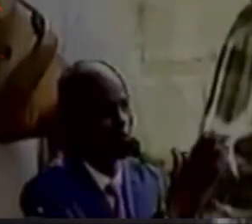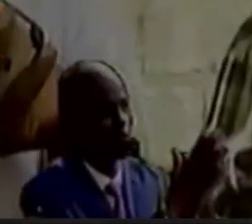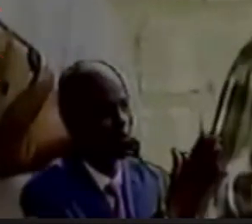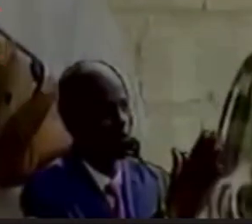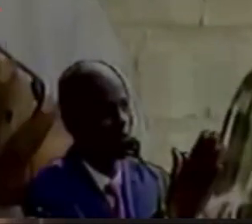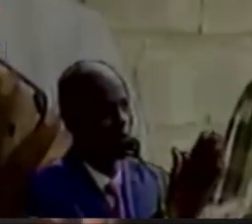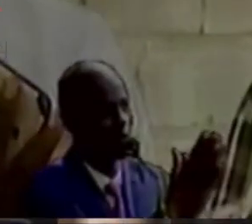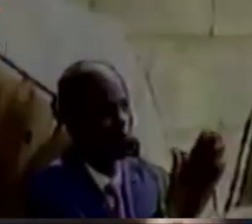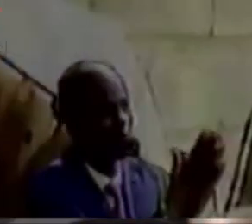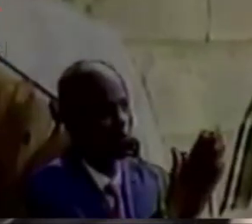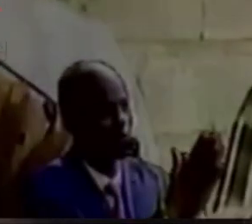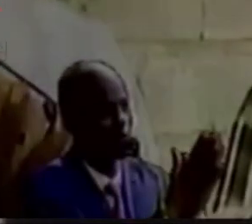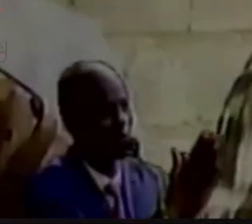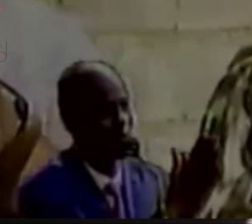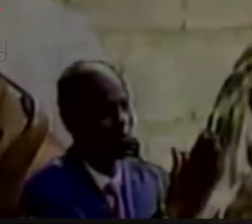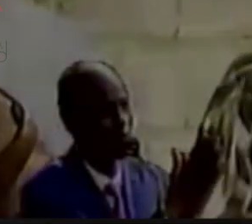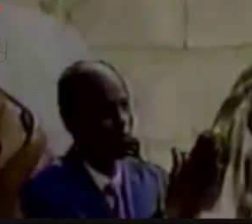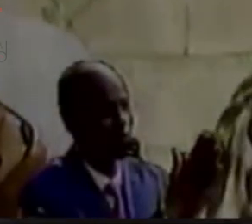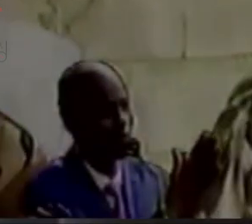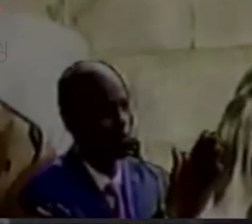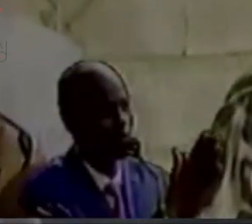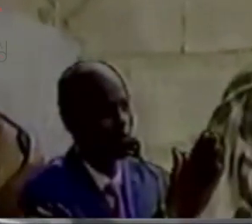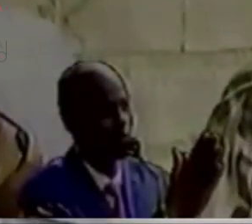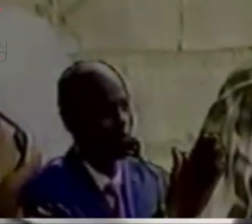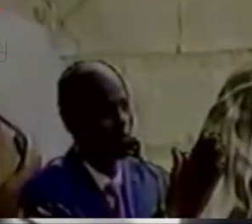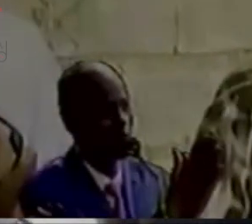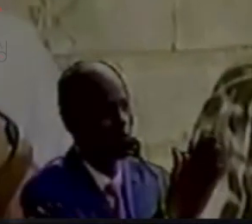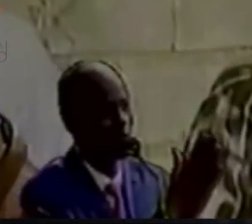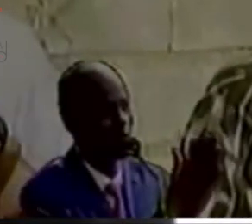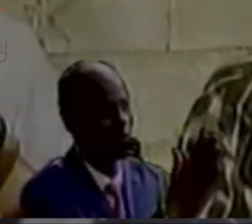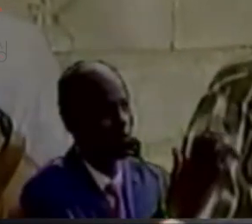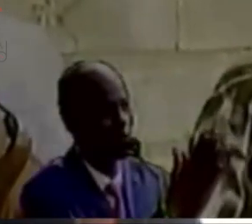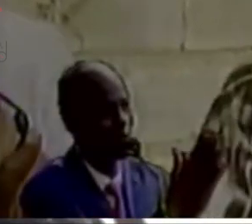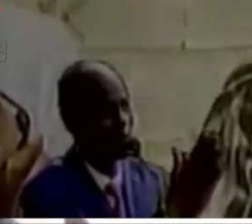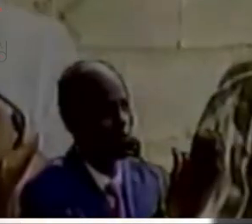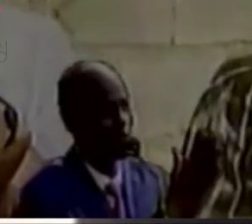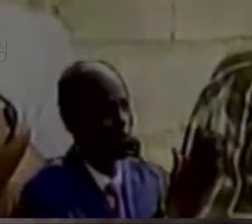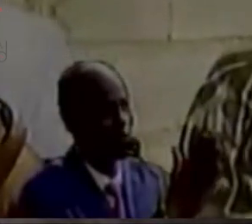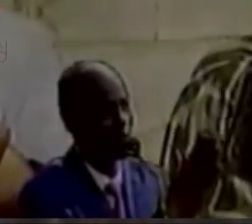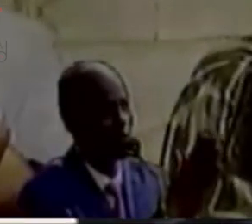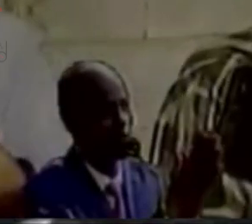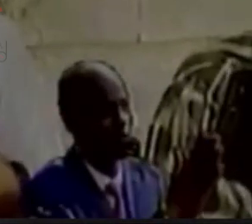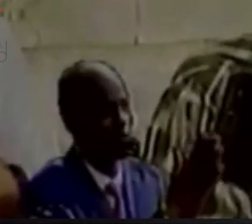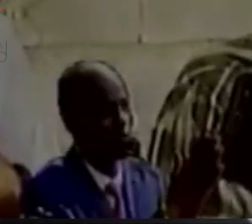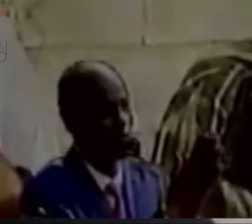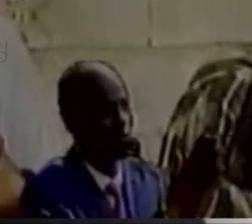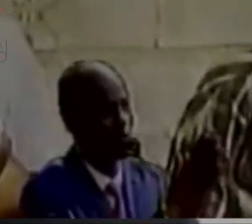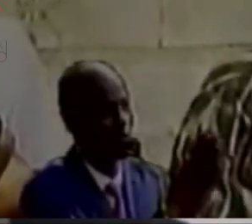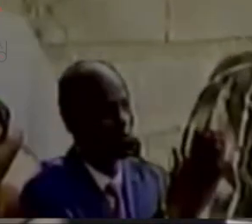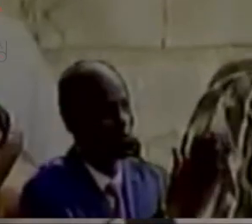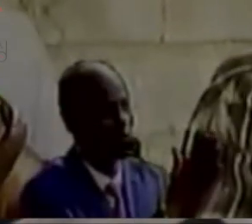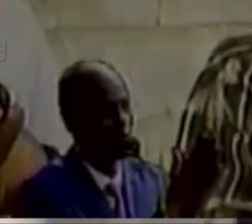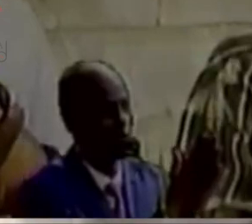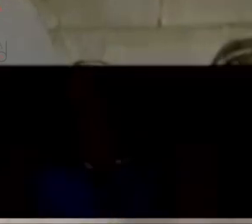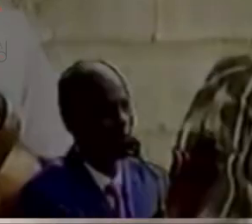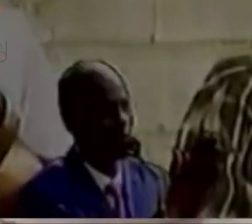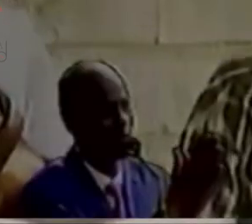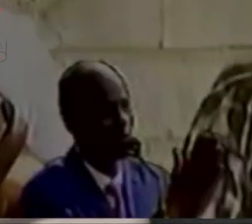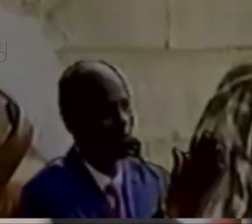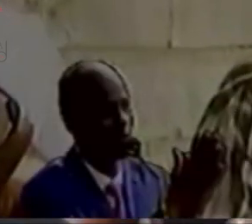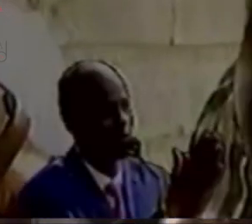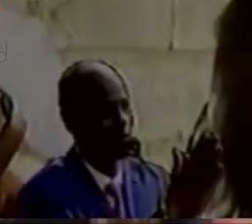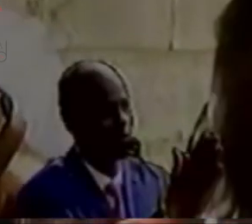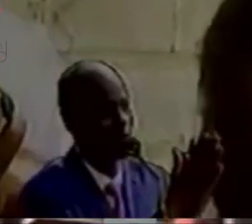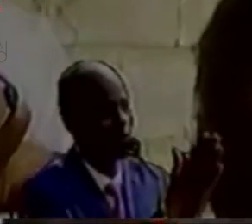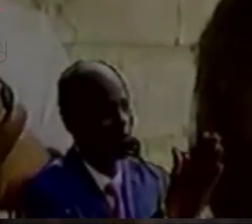déjà une structure avec planté qui parle retourner aller vers l'autre département ça pour nous apprendre non seulement pour reconstruire comme ingénieur